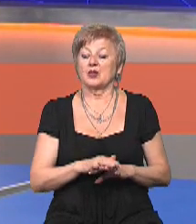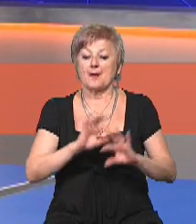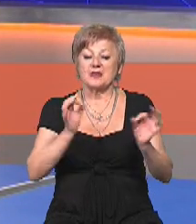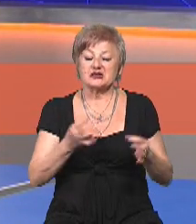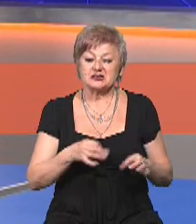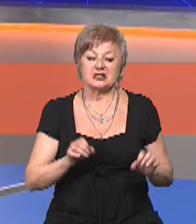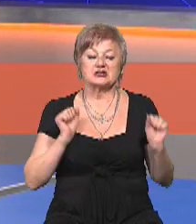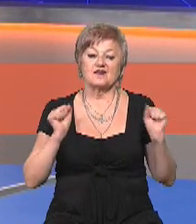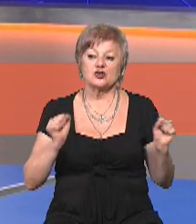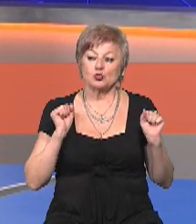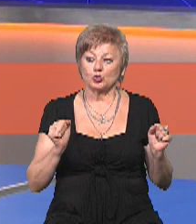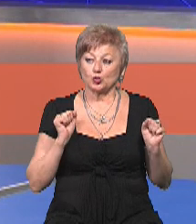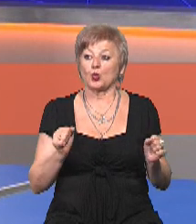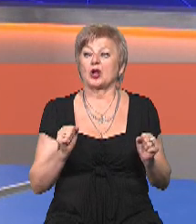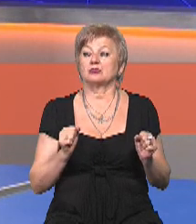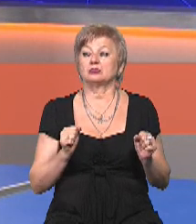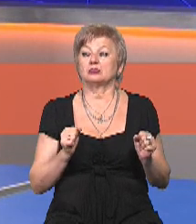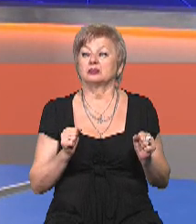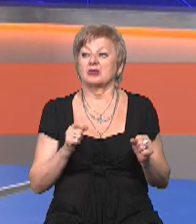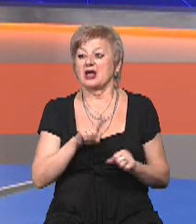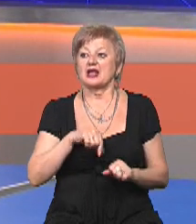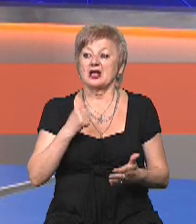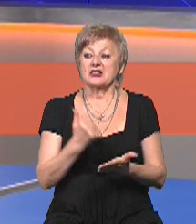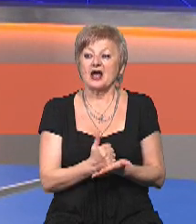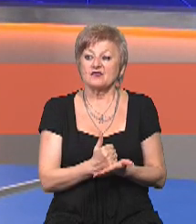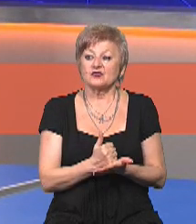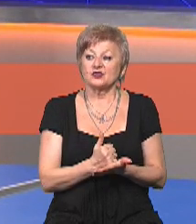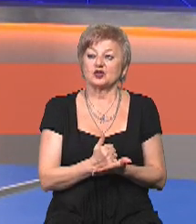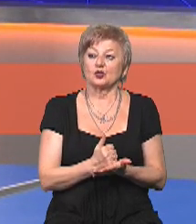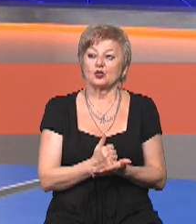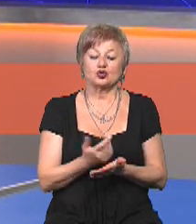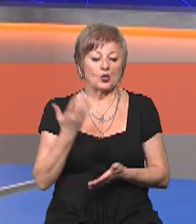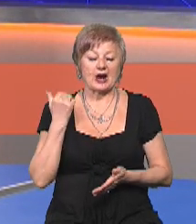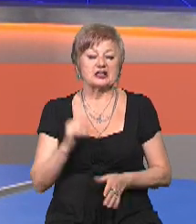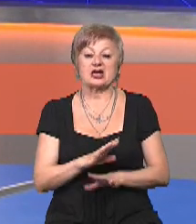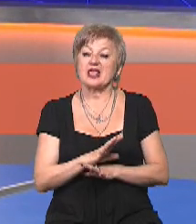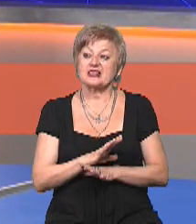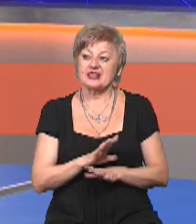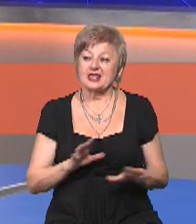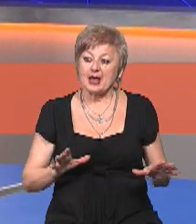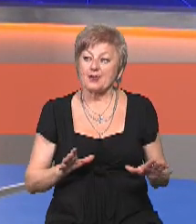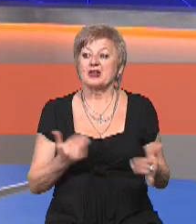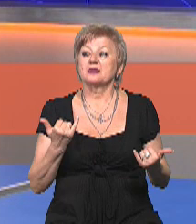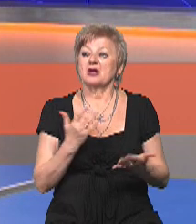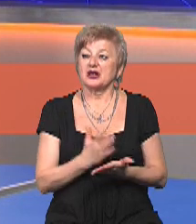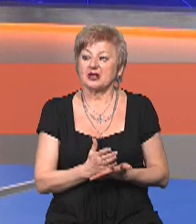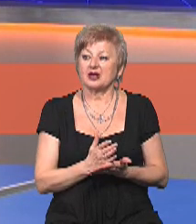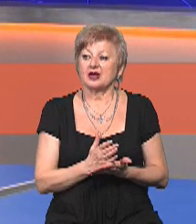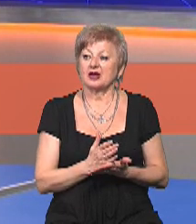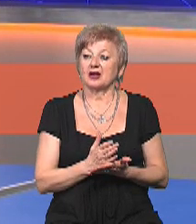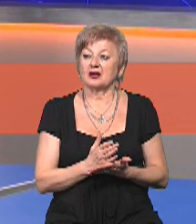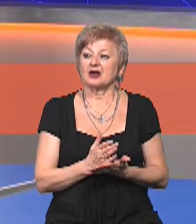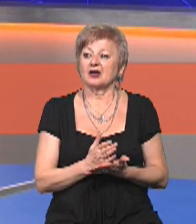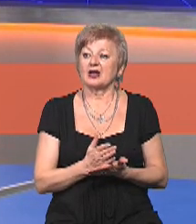мистецтво, фізкультура. І найголовніше, те, що того не було в попередній школі, курс